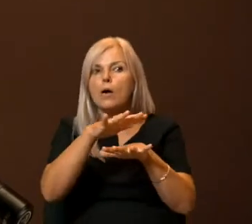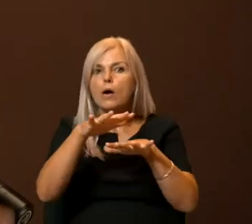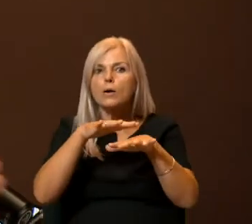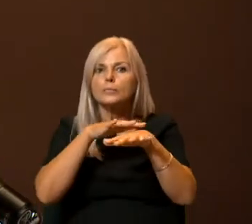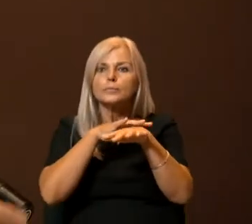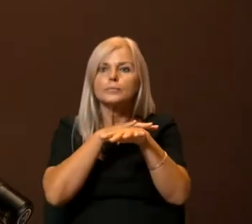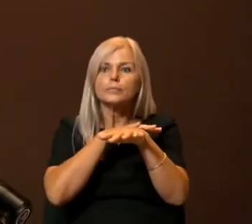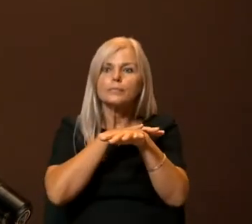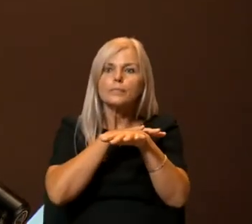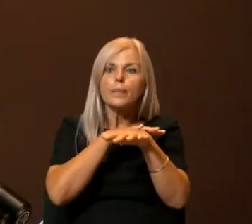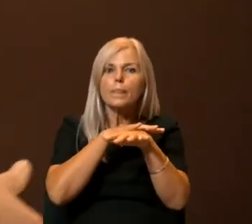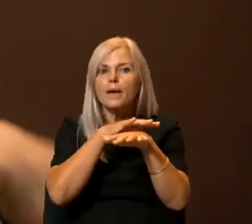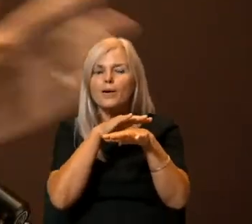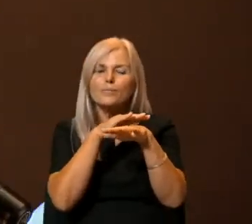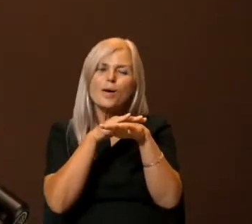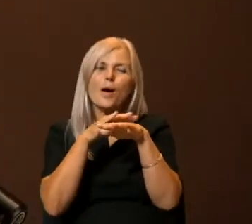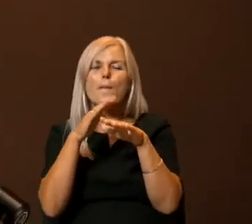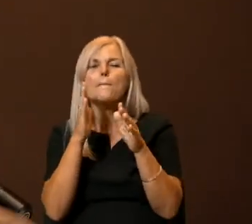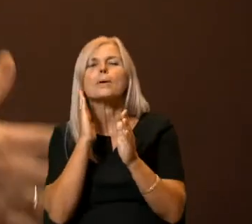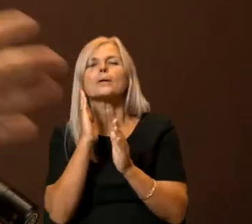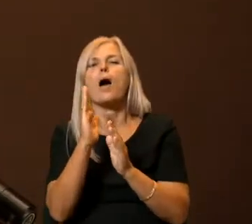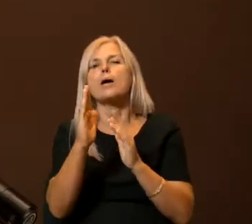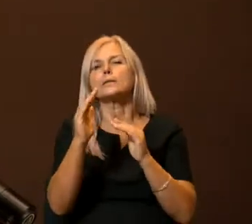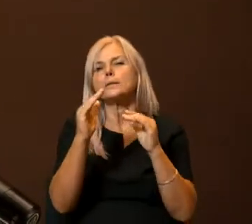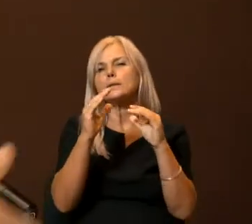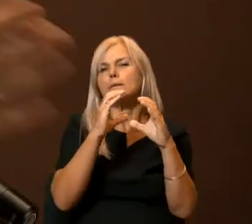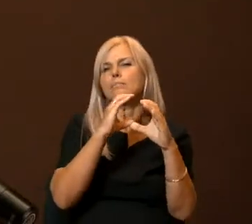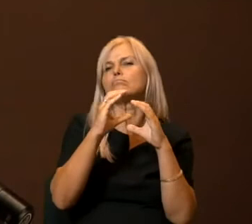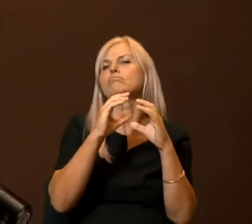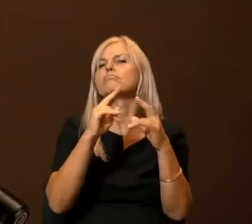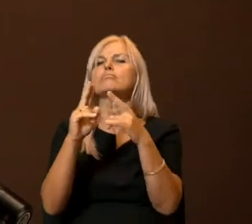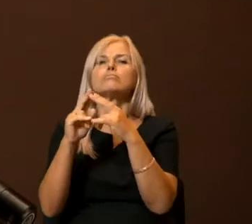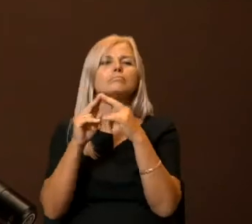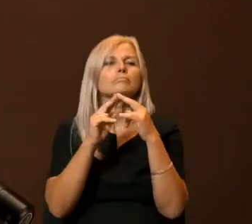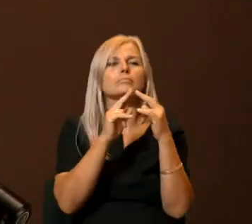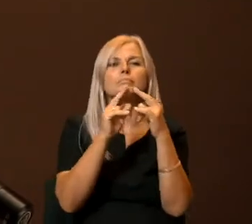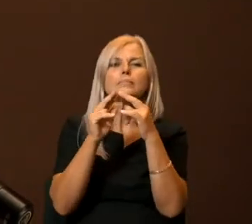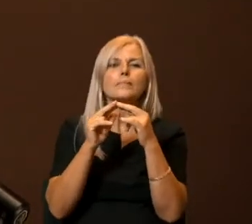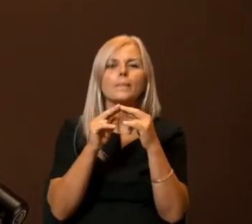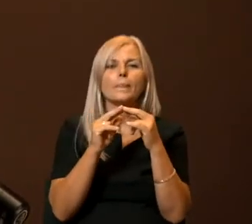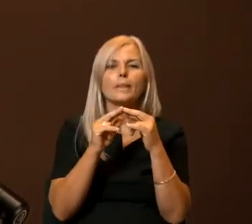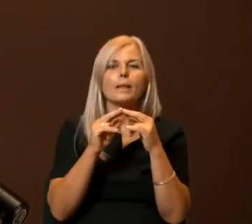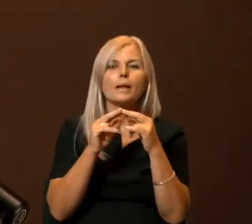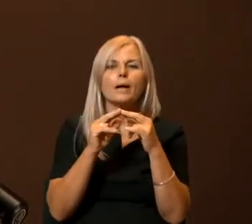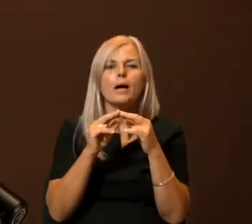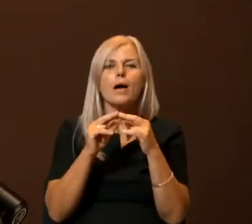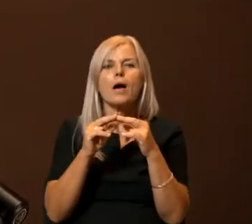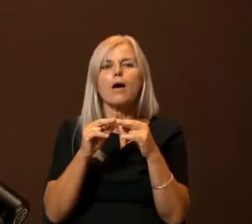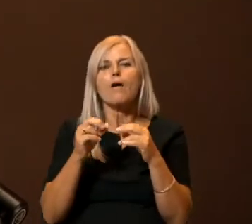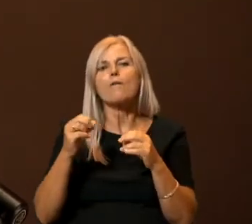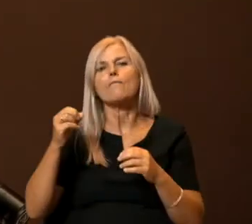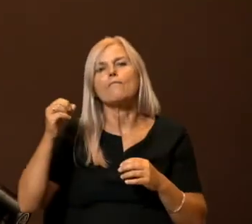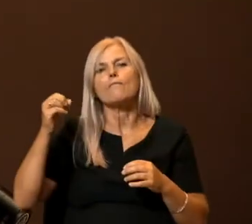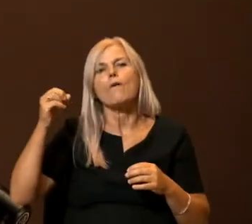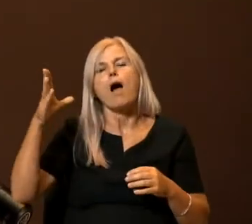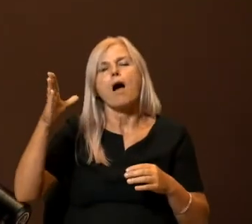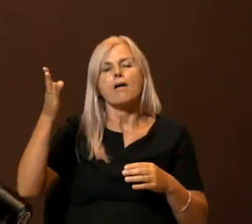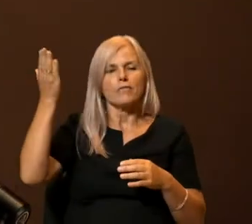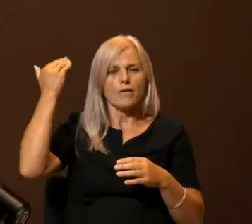powierzchowną konwersację arystokratów podczas debat na Dworze Królewskim,